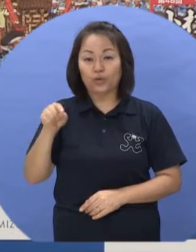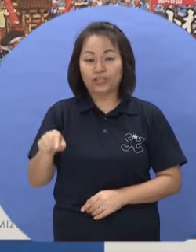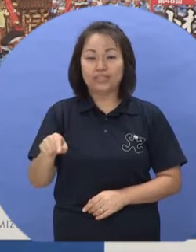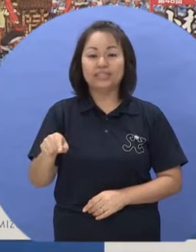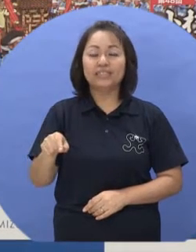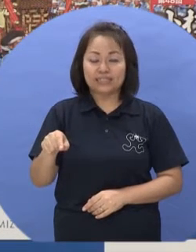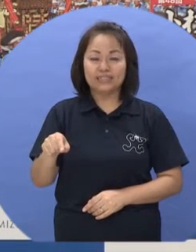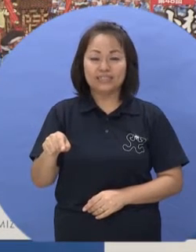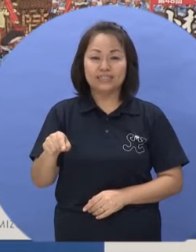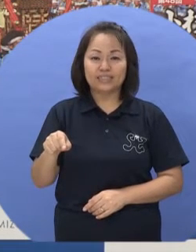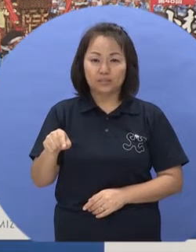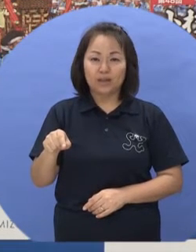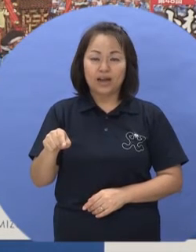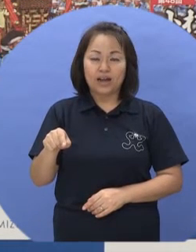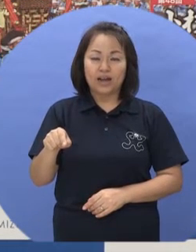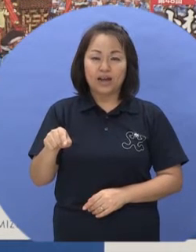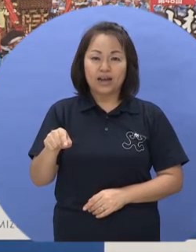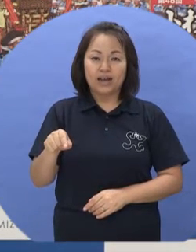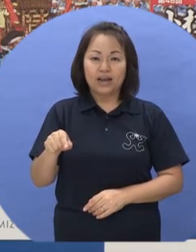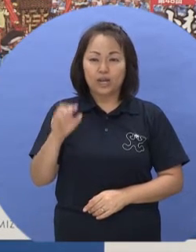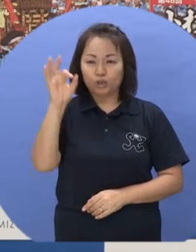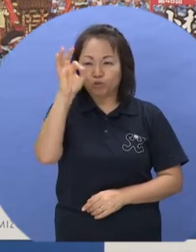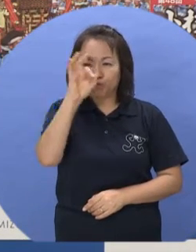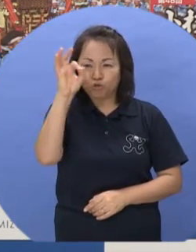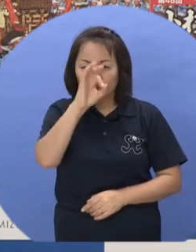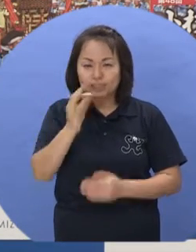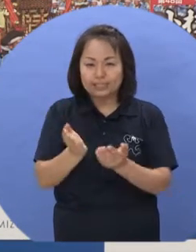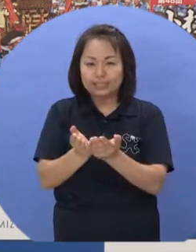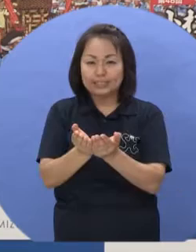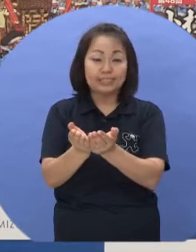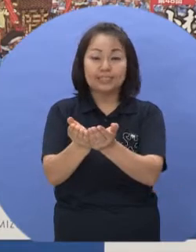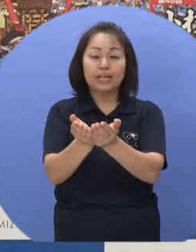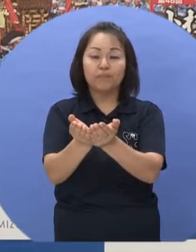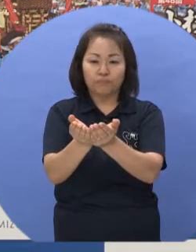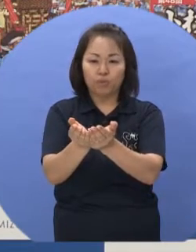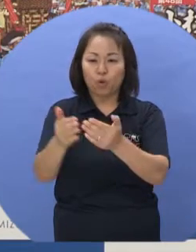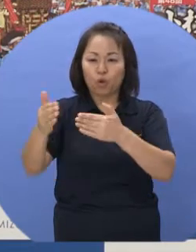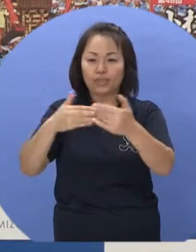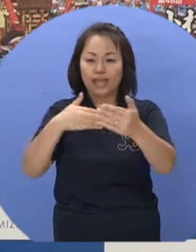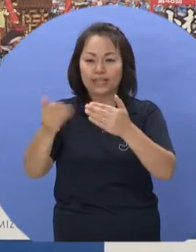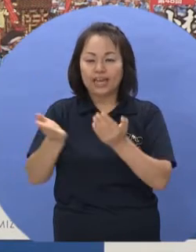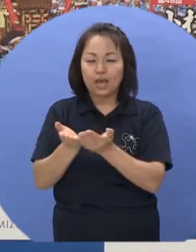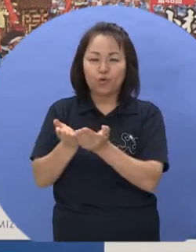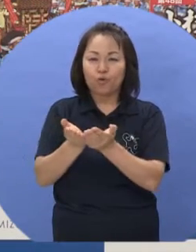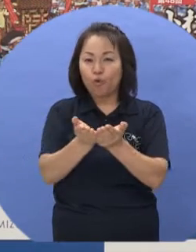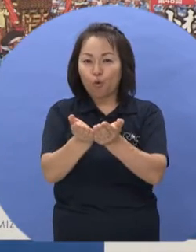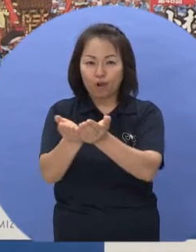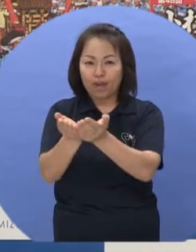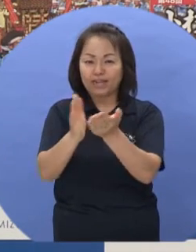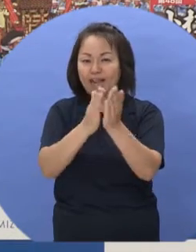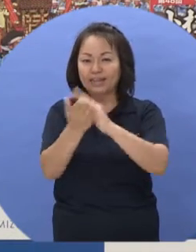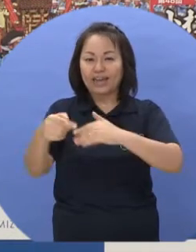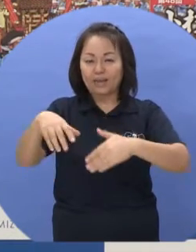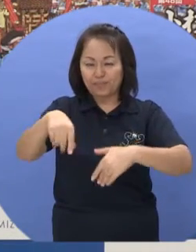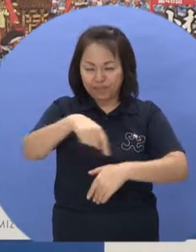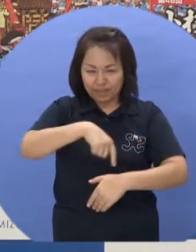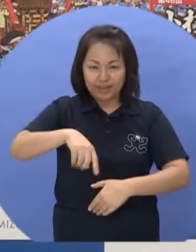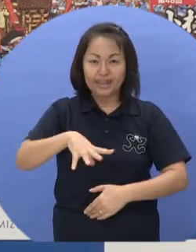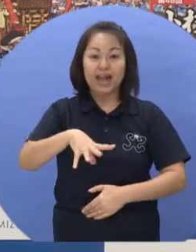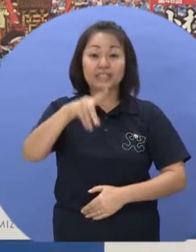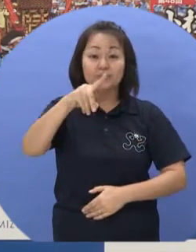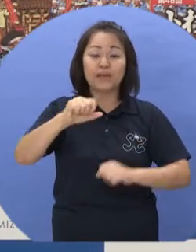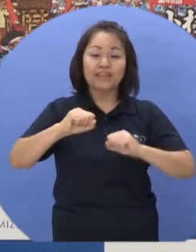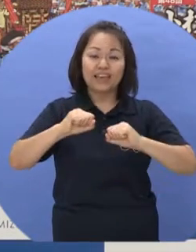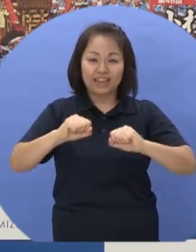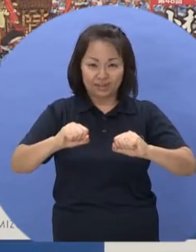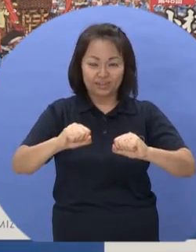にご協力をいただきまして、巡視船の弥彦の体験公開が県内で初めて実施されるということ